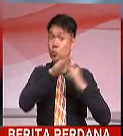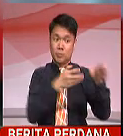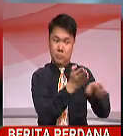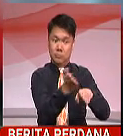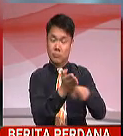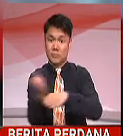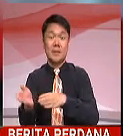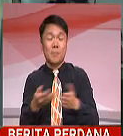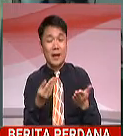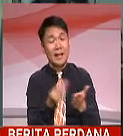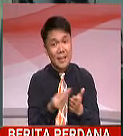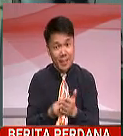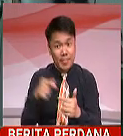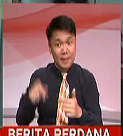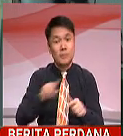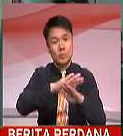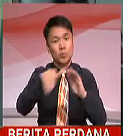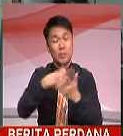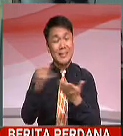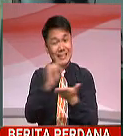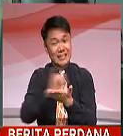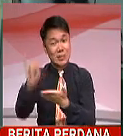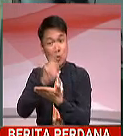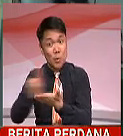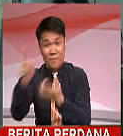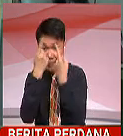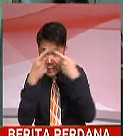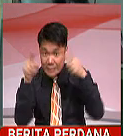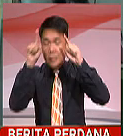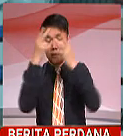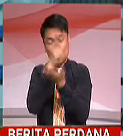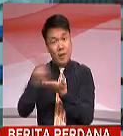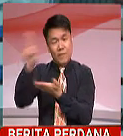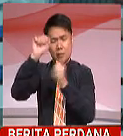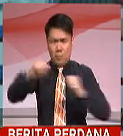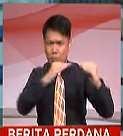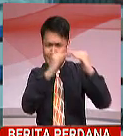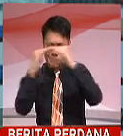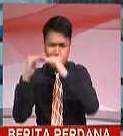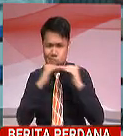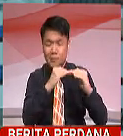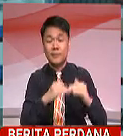dan program latihan di institusi pendidikan dapat diselaraskan. Beliau